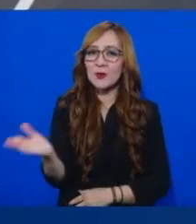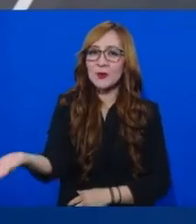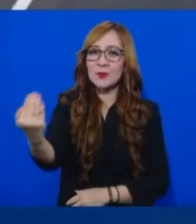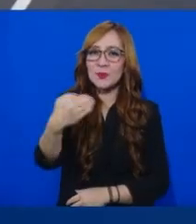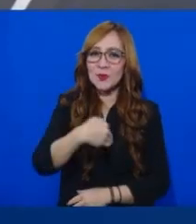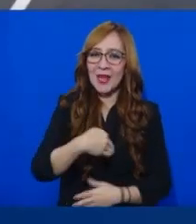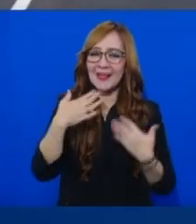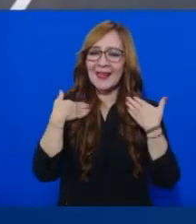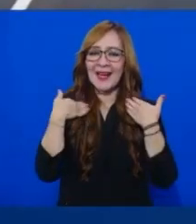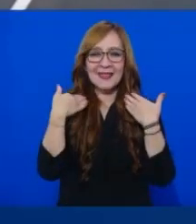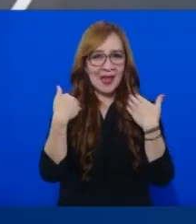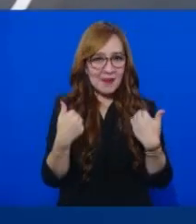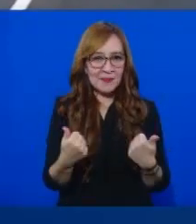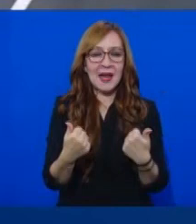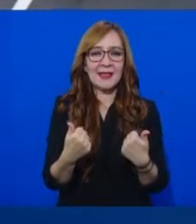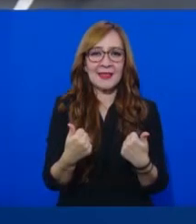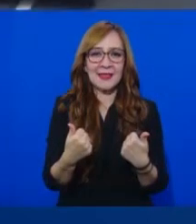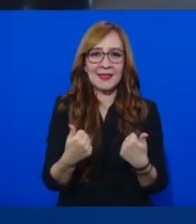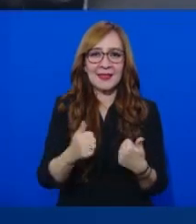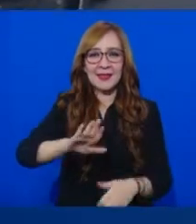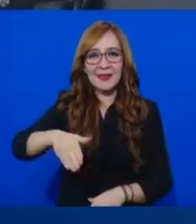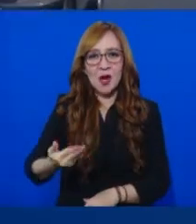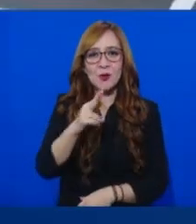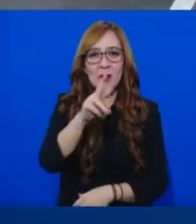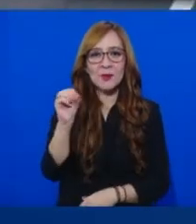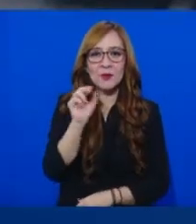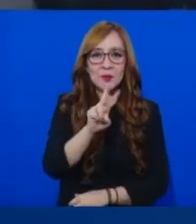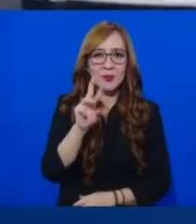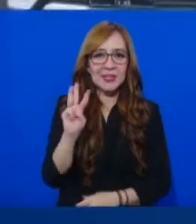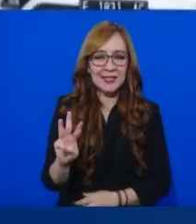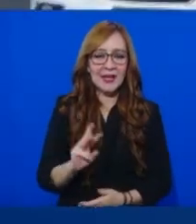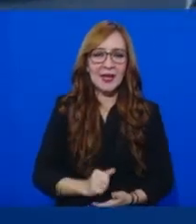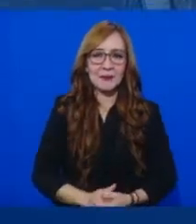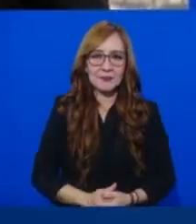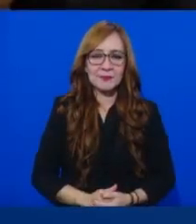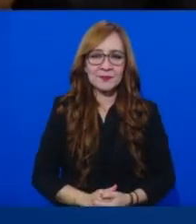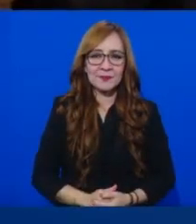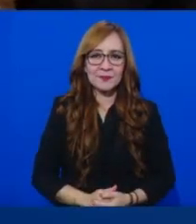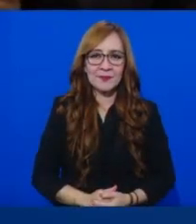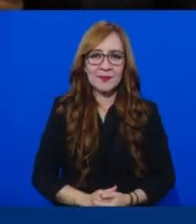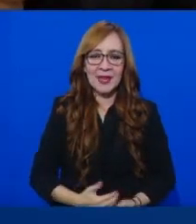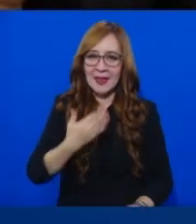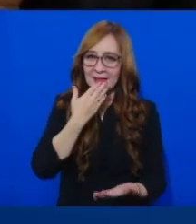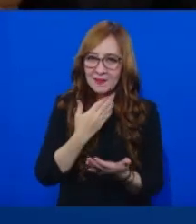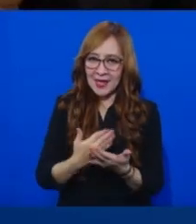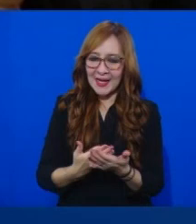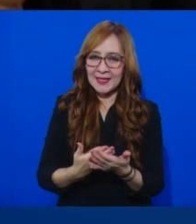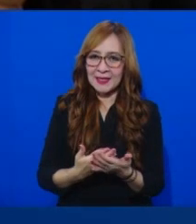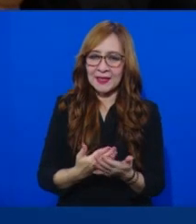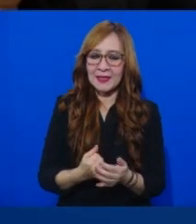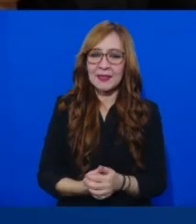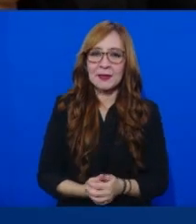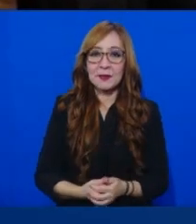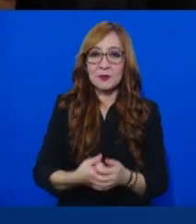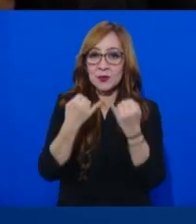dengan selamat selama arus balik mudik 2023. Benny. Baik, Aulia, informasi yang cukup penting juga dicatat